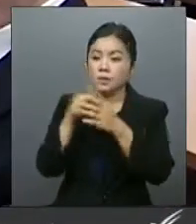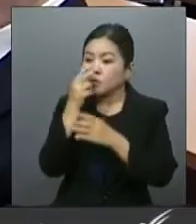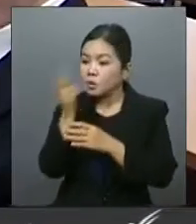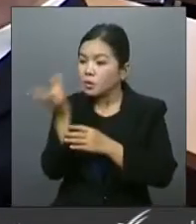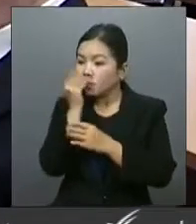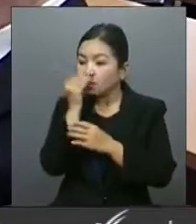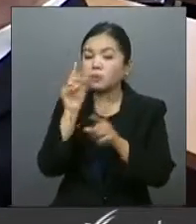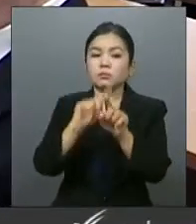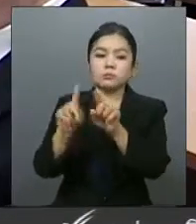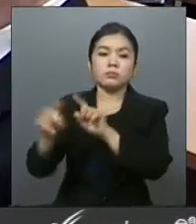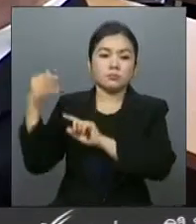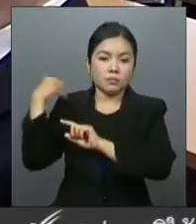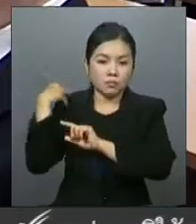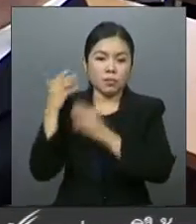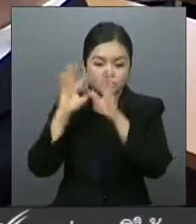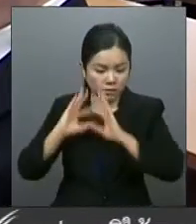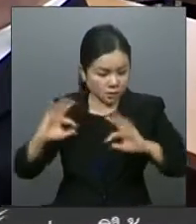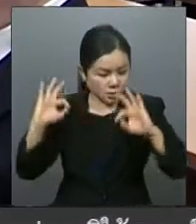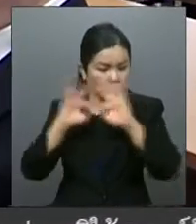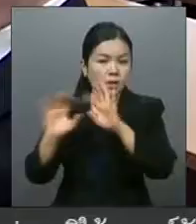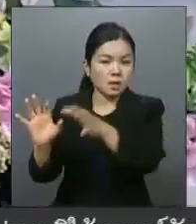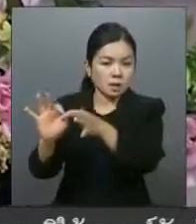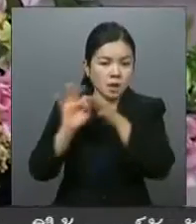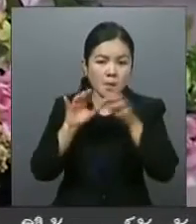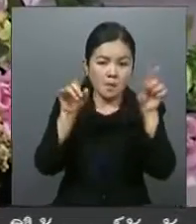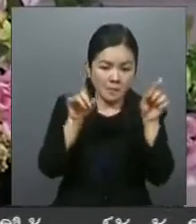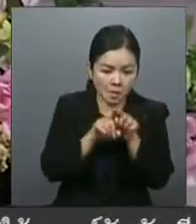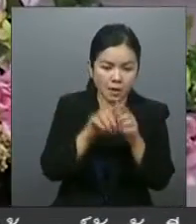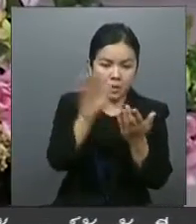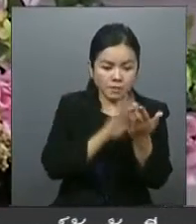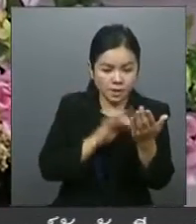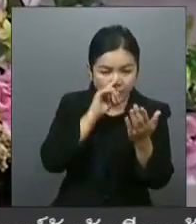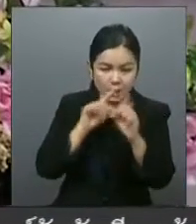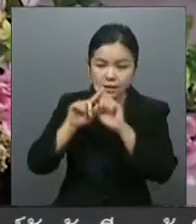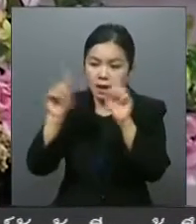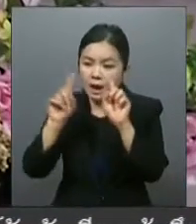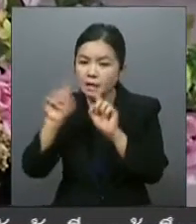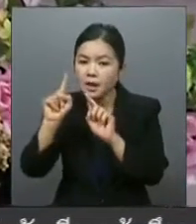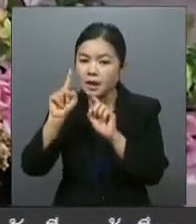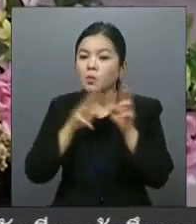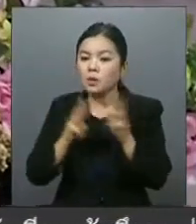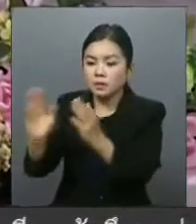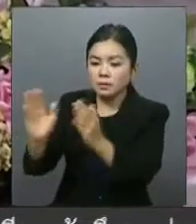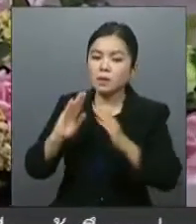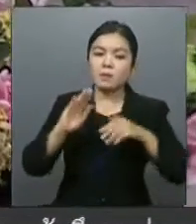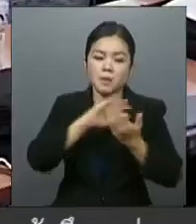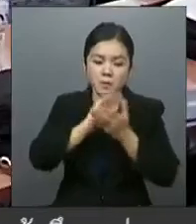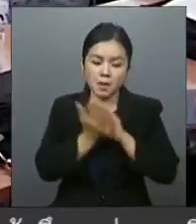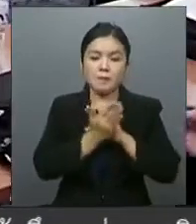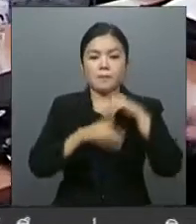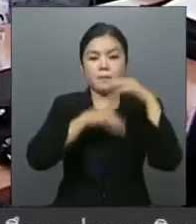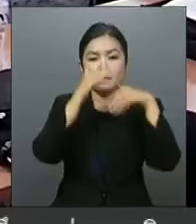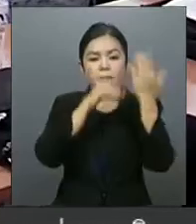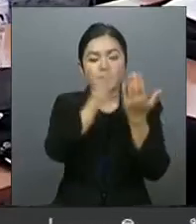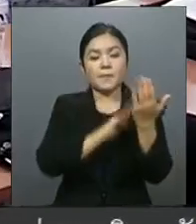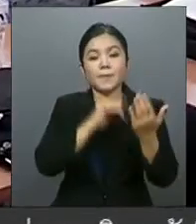ซึ่งถือว่าเป็นสำคัญในการนำความเหมือนและความต่างมาเป็นประสบการณ์ในการประยุกต์ใช้ค่ะ